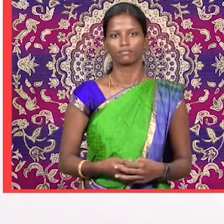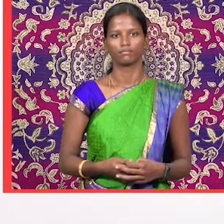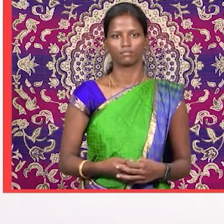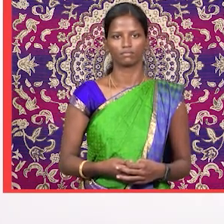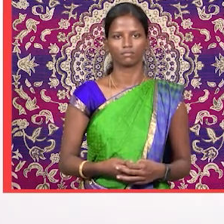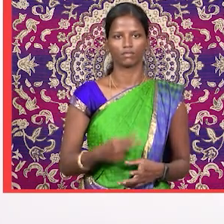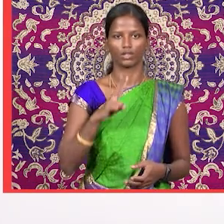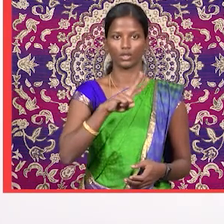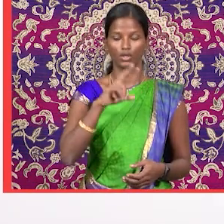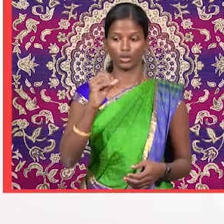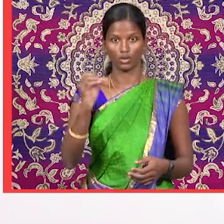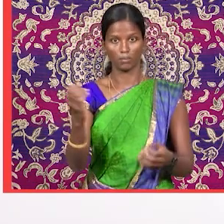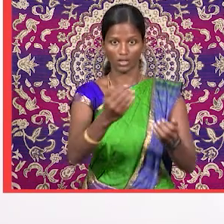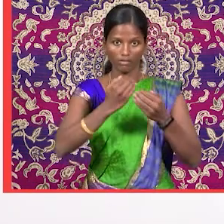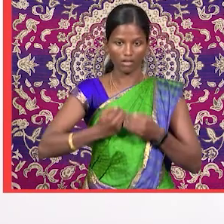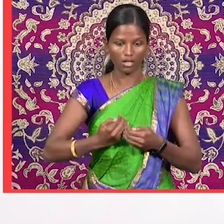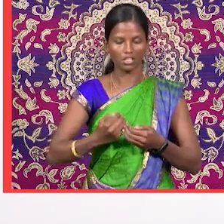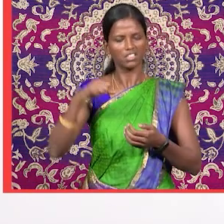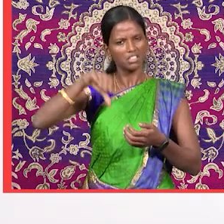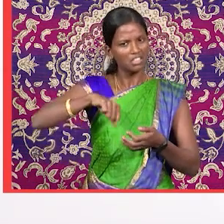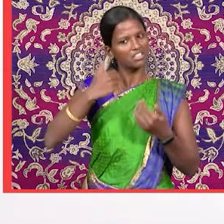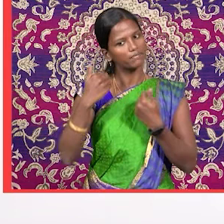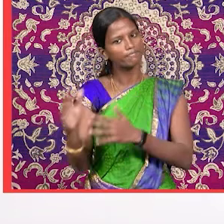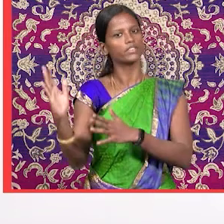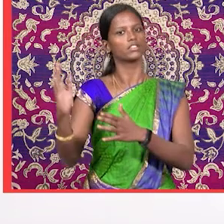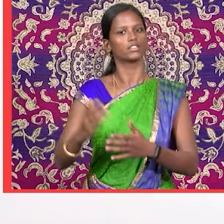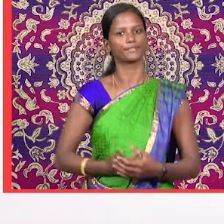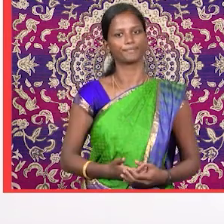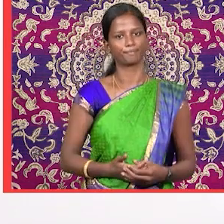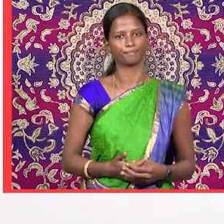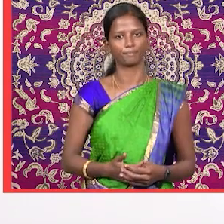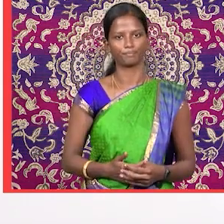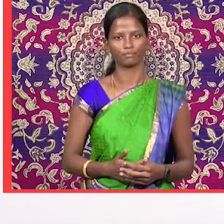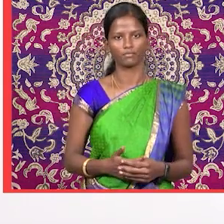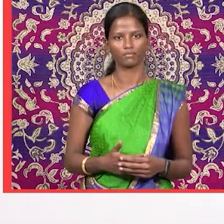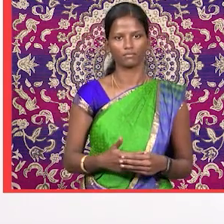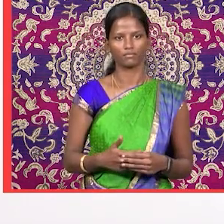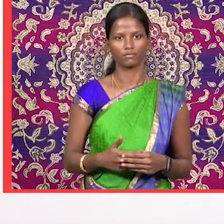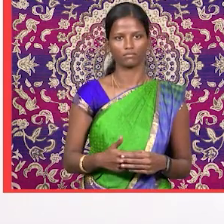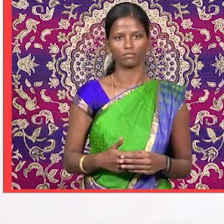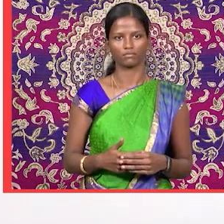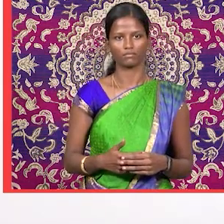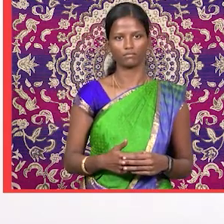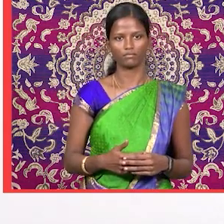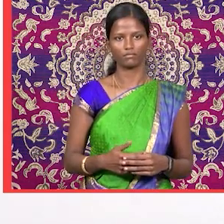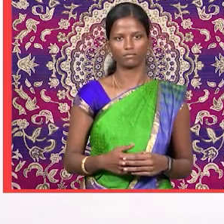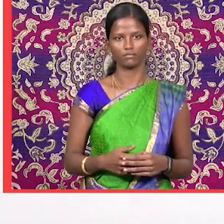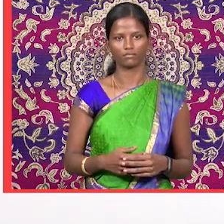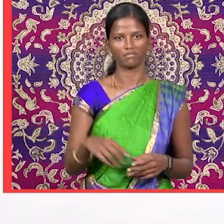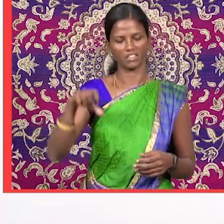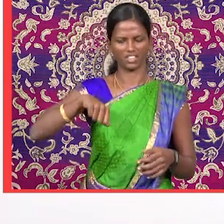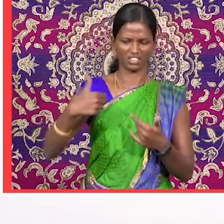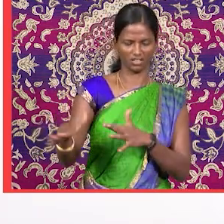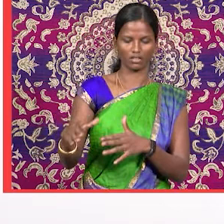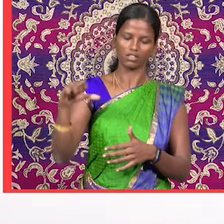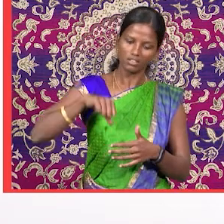அவர் 200 ரூபாய்க்கு வாங்கி 4% நட்டத்துக்கு விற்கிறாரு. இது வாங்கினது 200 ரூபா, 4% நட்டதுன்னா கண்டிப்பாக அவர் நட்டத்துக்கு தான்